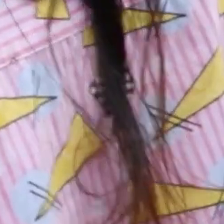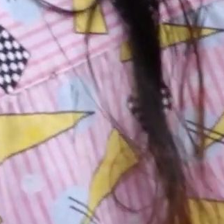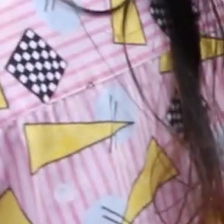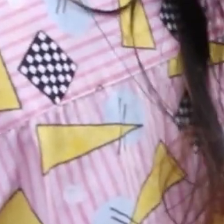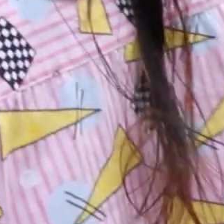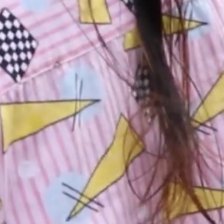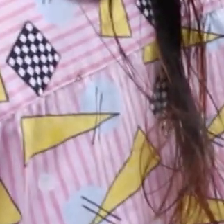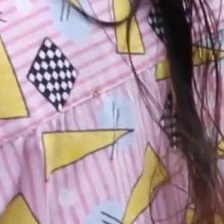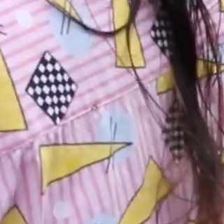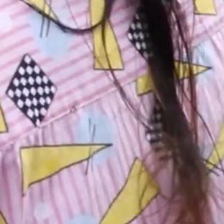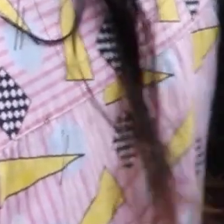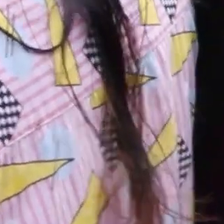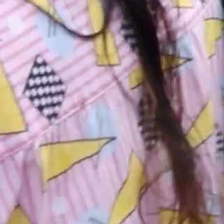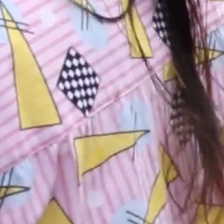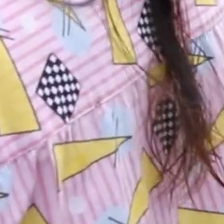Tungod.